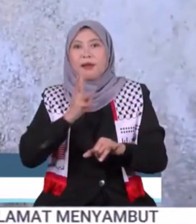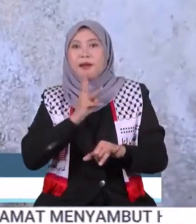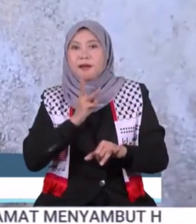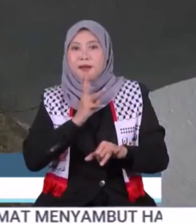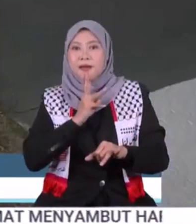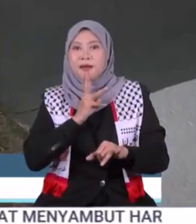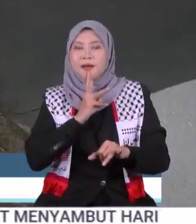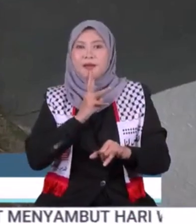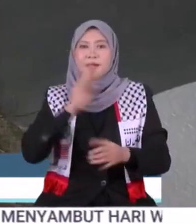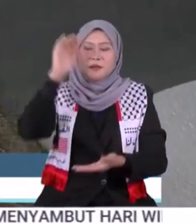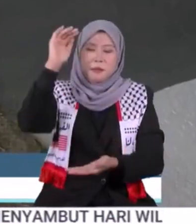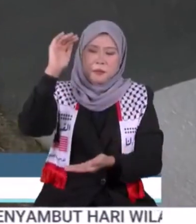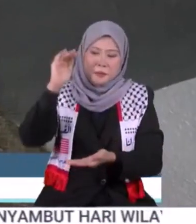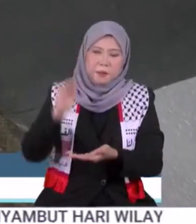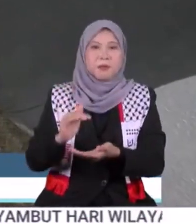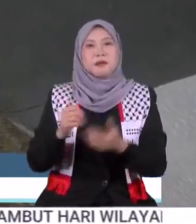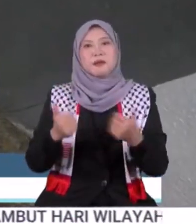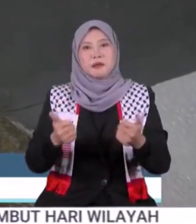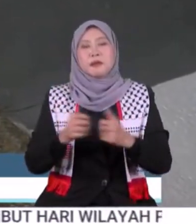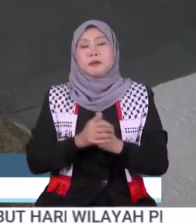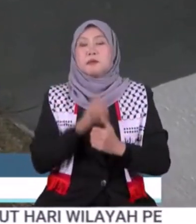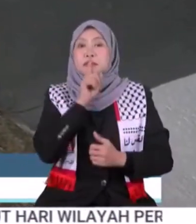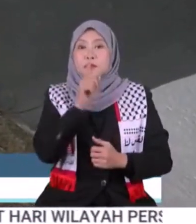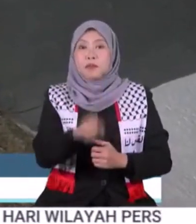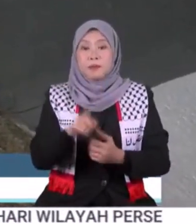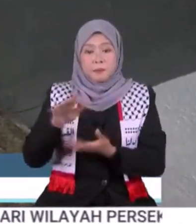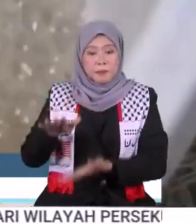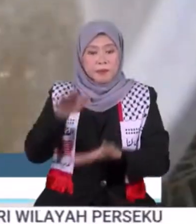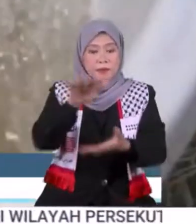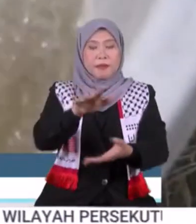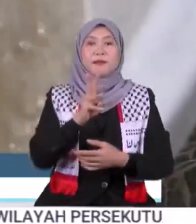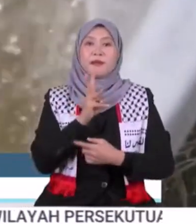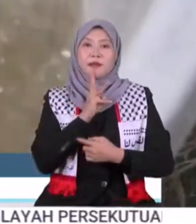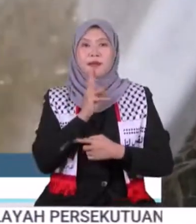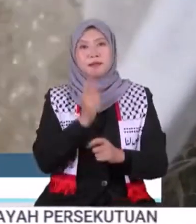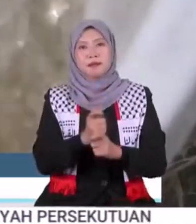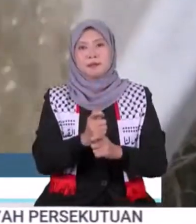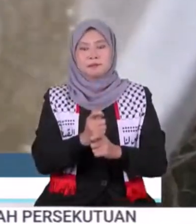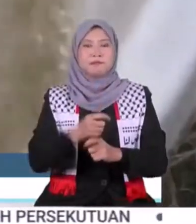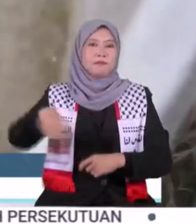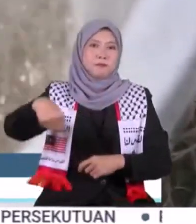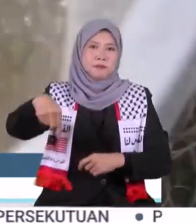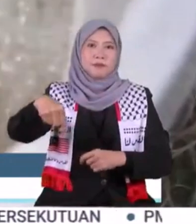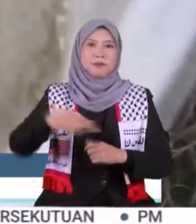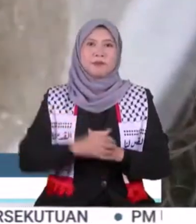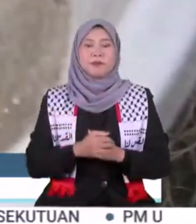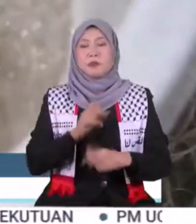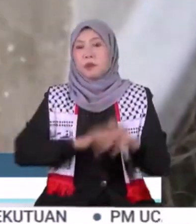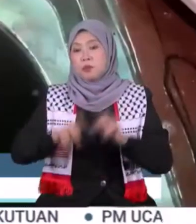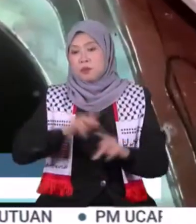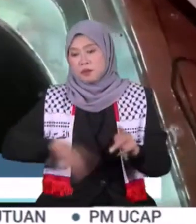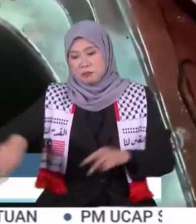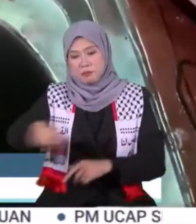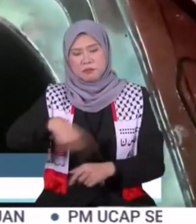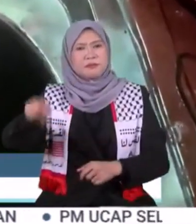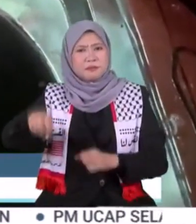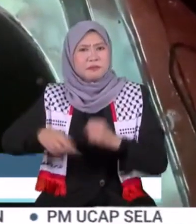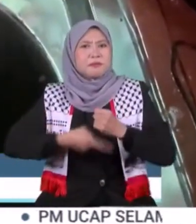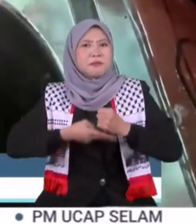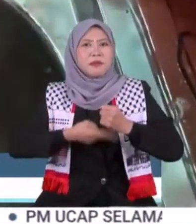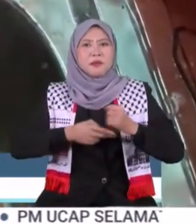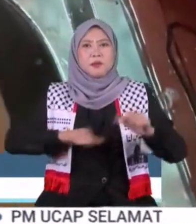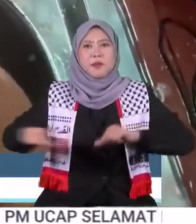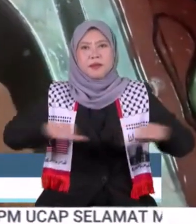air. Malah, ia juga mampu memastikan bekalan air kekal terjamin. Orang ramai turut disaran berjimat